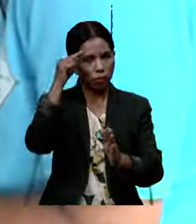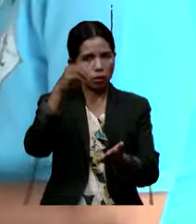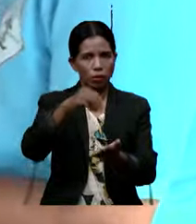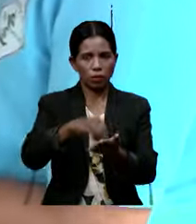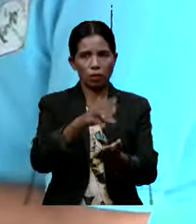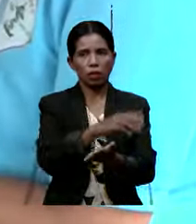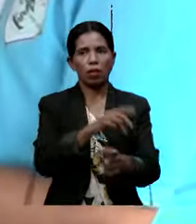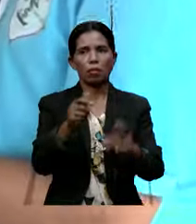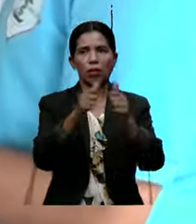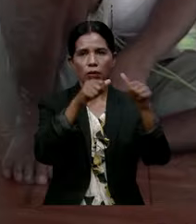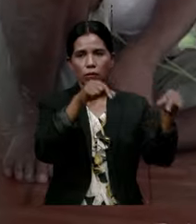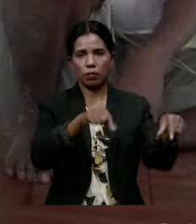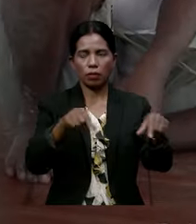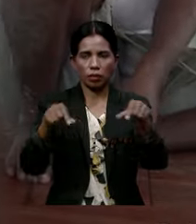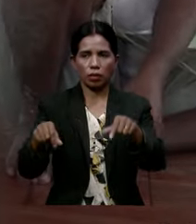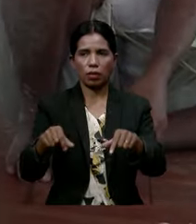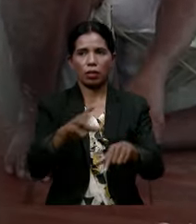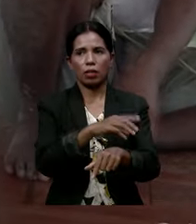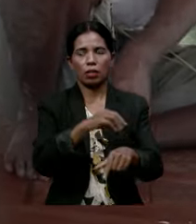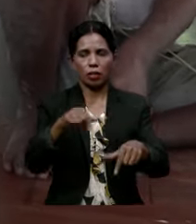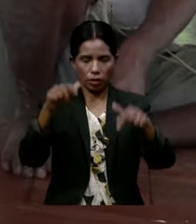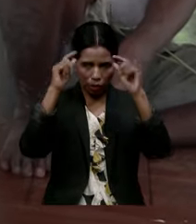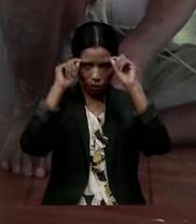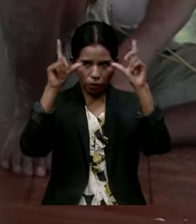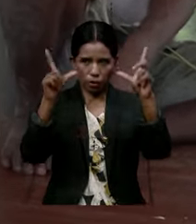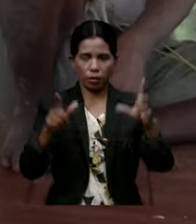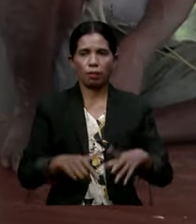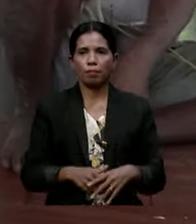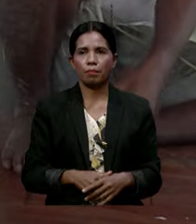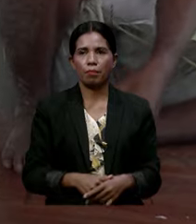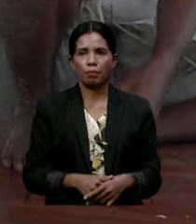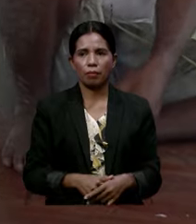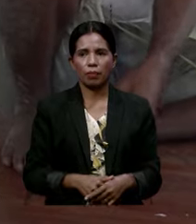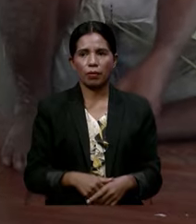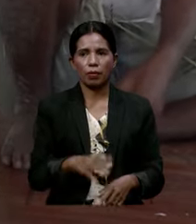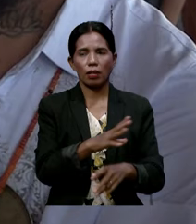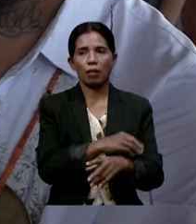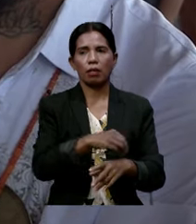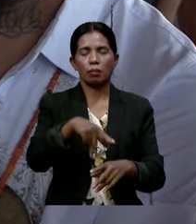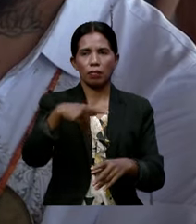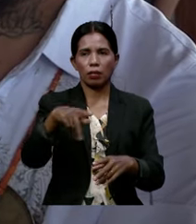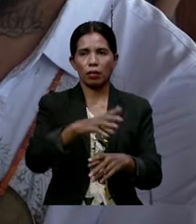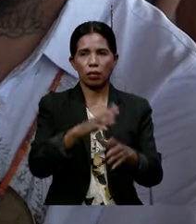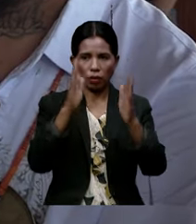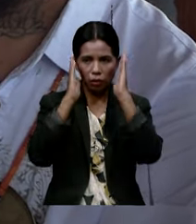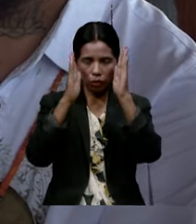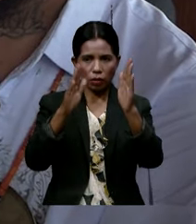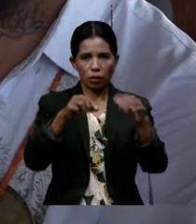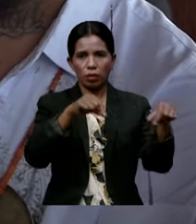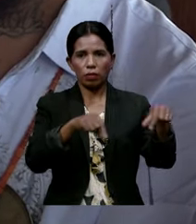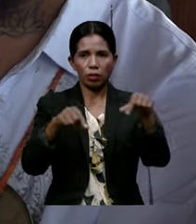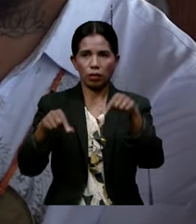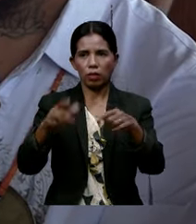atensau ba ema ho difisiensia psikososial iha Timor-Leste. Pradet rasi kanisan fokus ba iha defisiensia mental